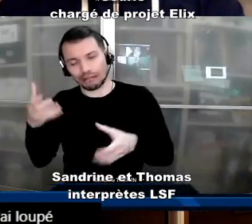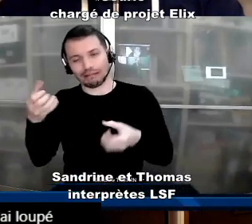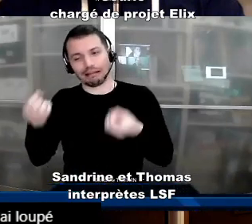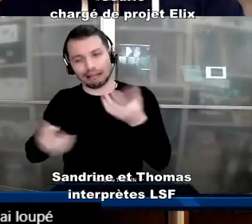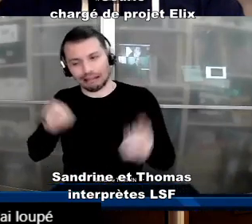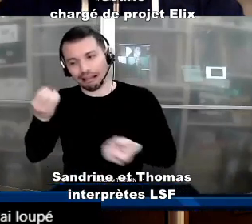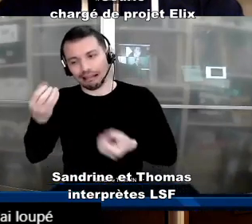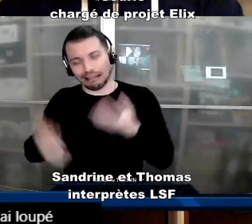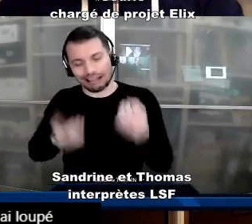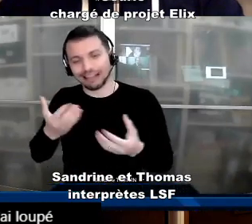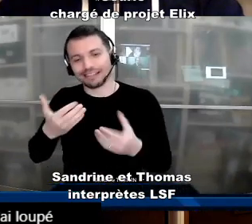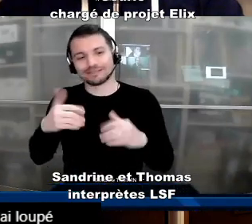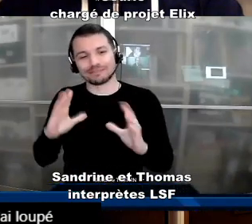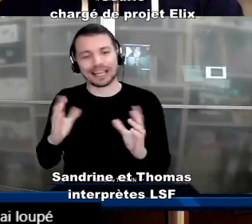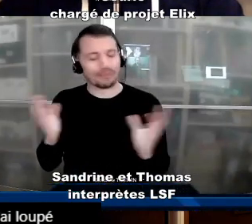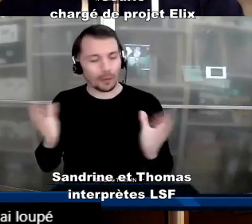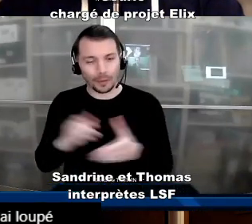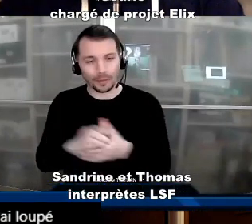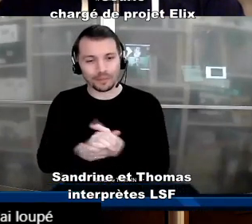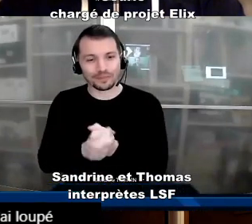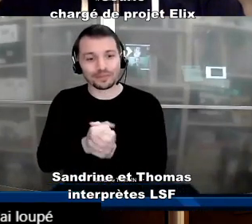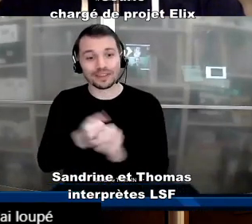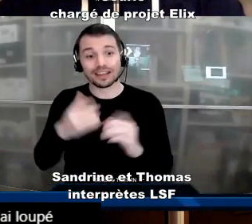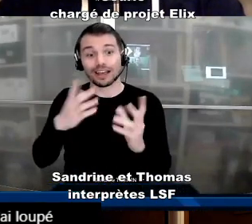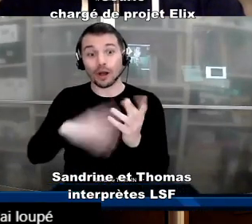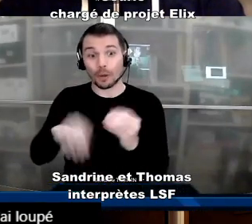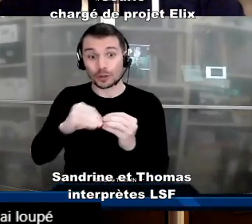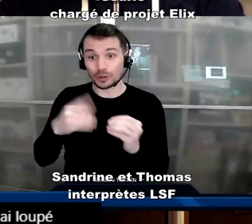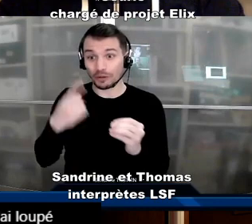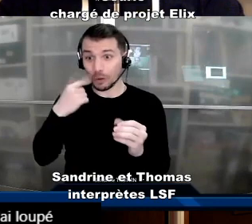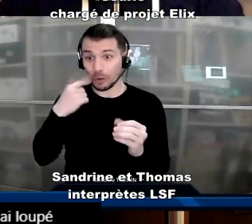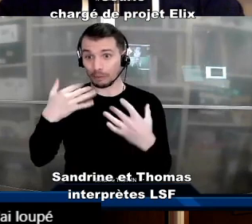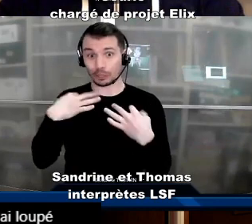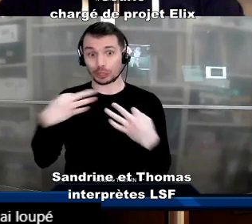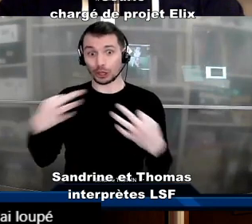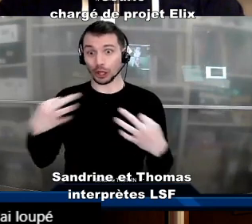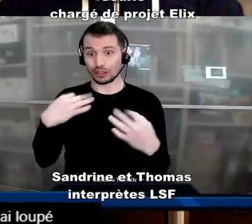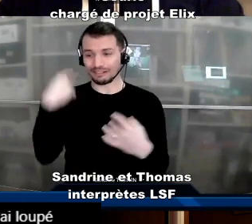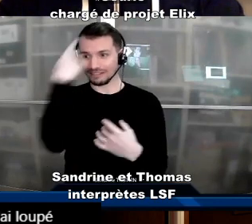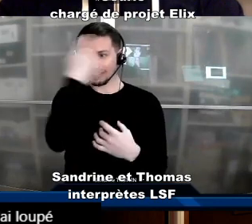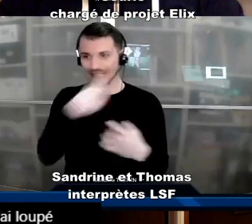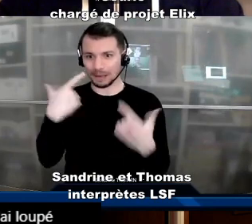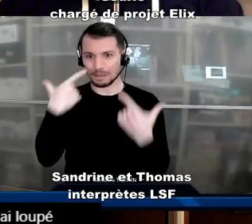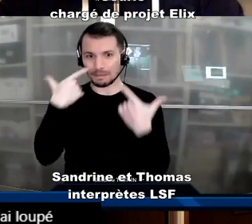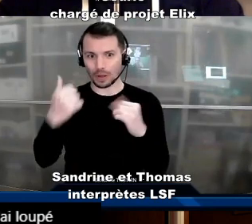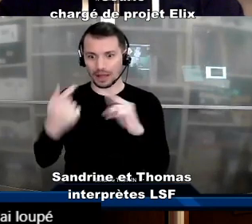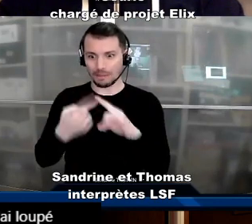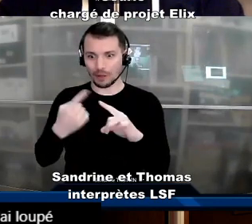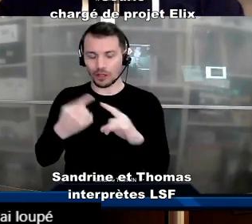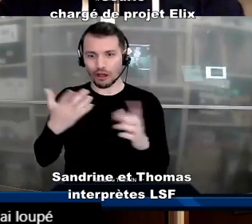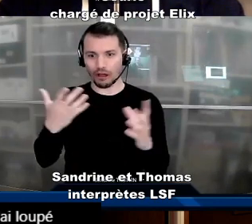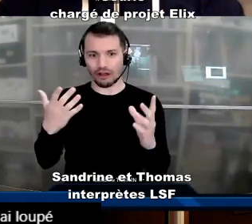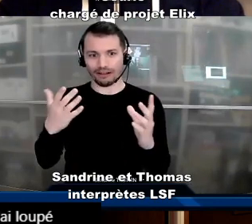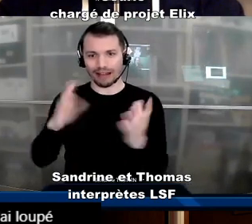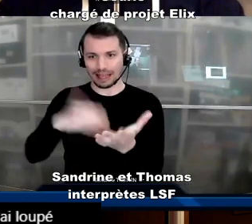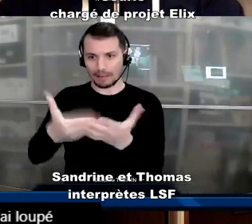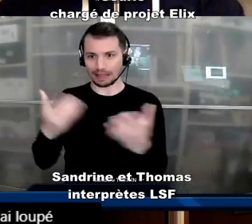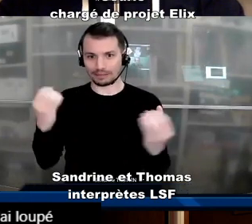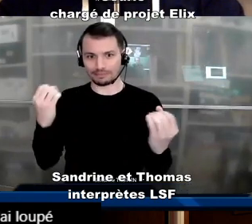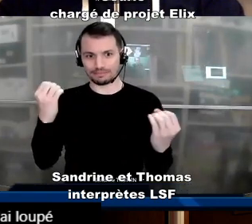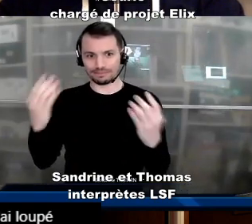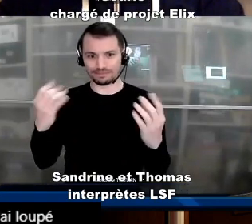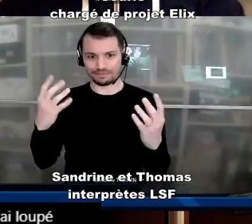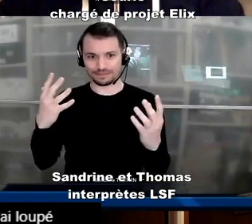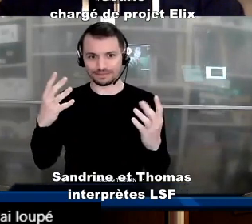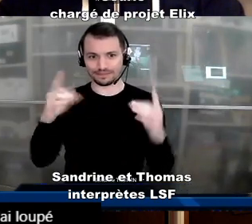un métier, mais voilà. En plus, il réagit même pas à ce que je dis, parce que comme la langue des signes, le visage est important pour les